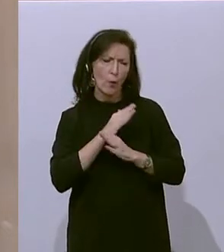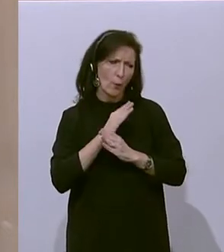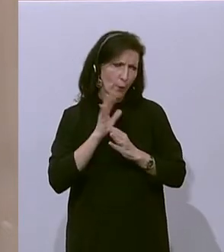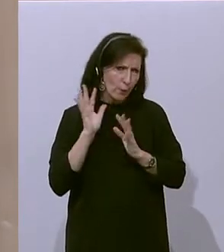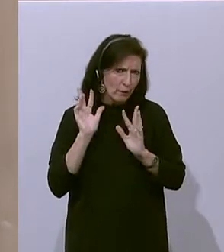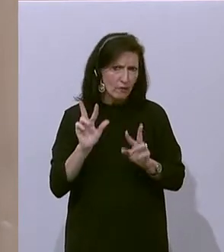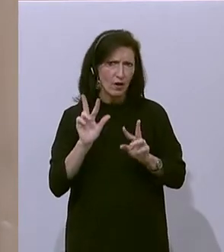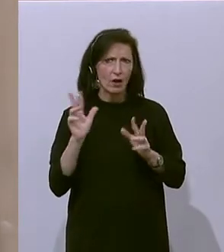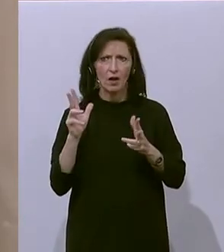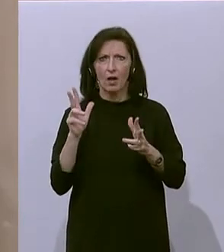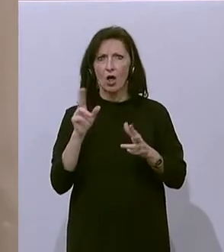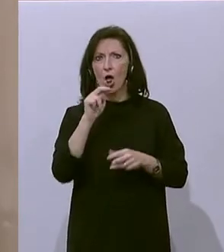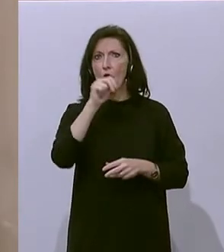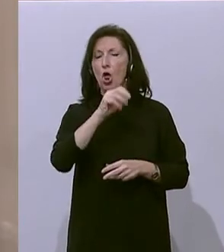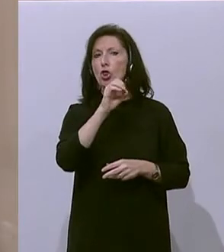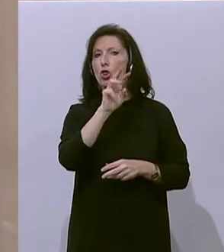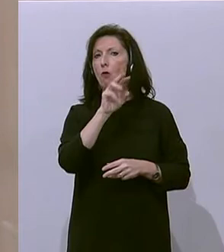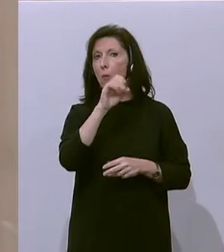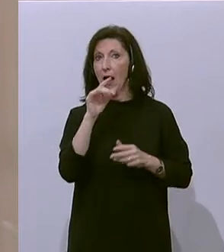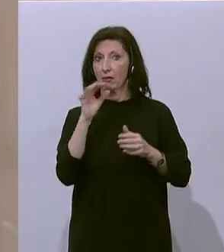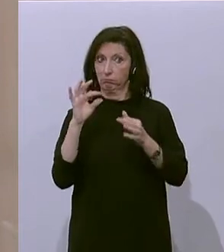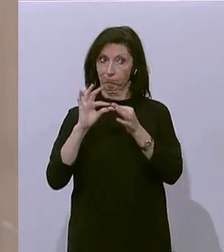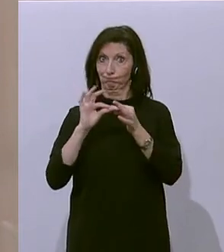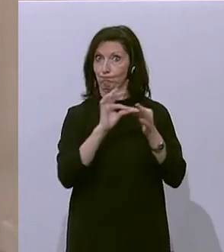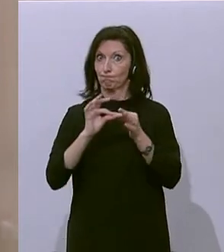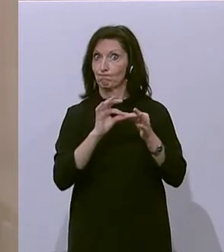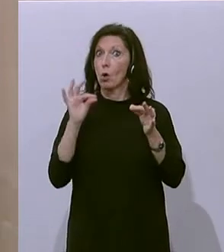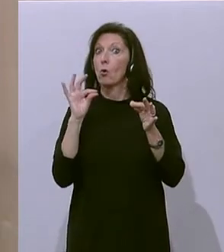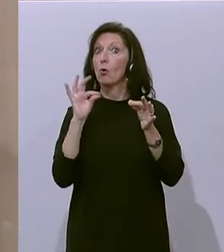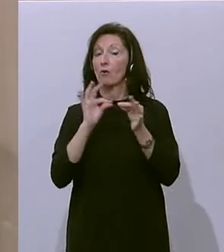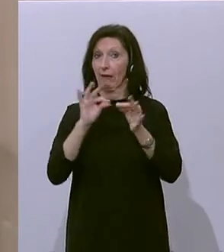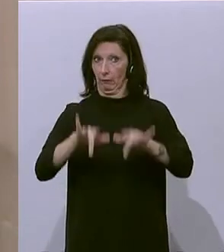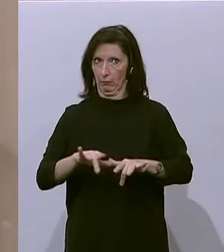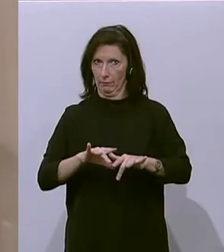Kontakt damals mit Novomatic. Und